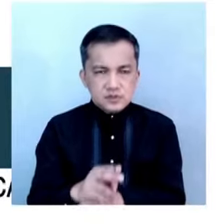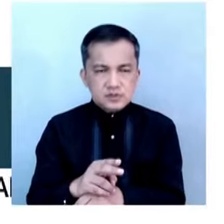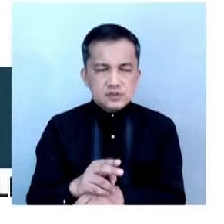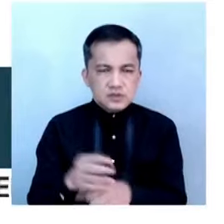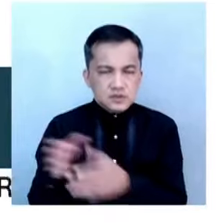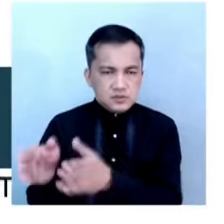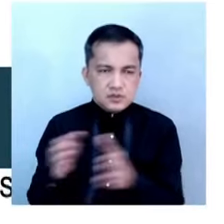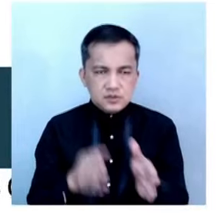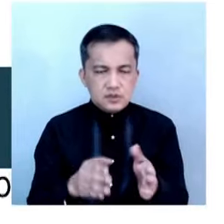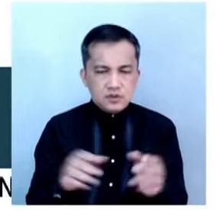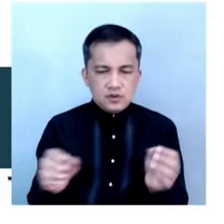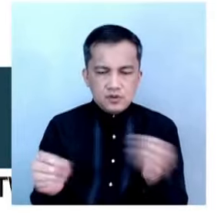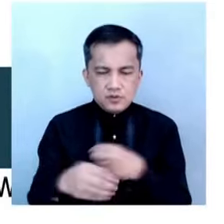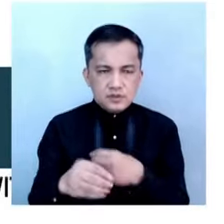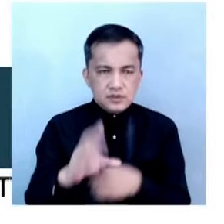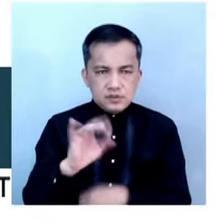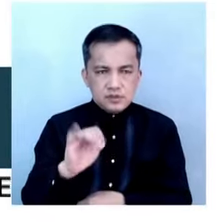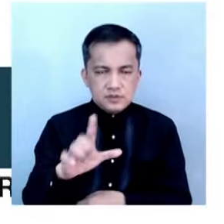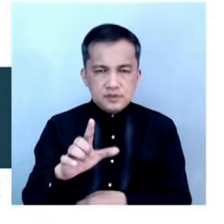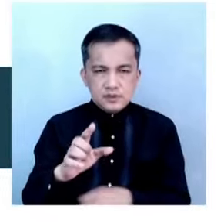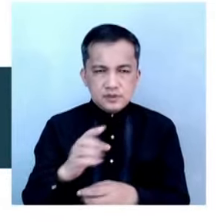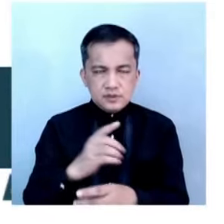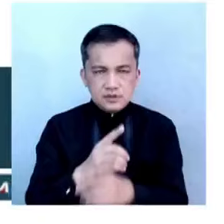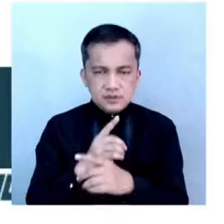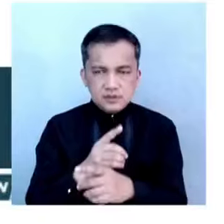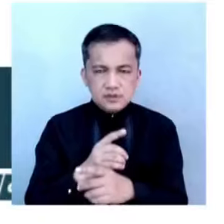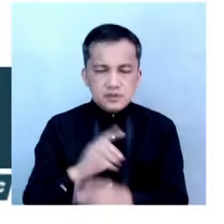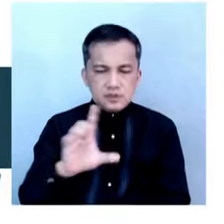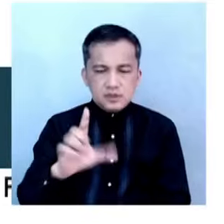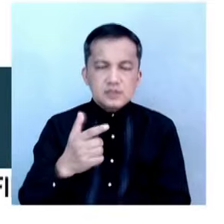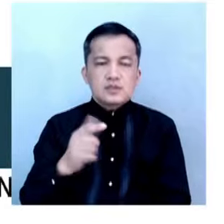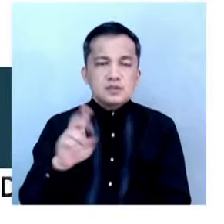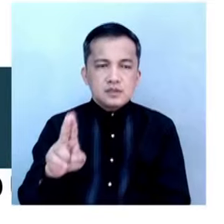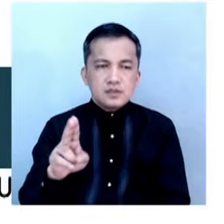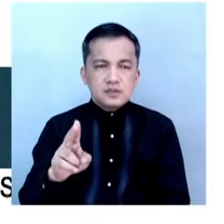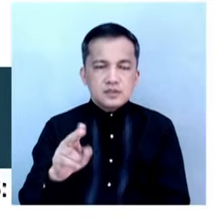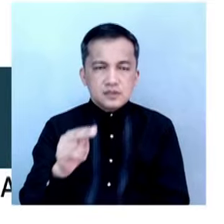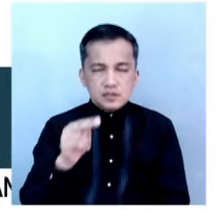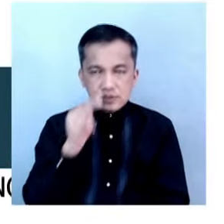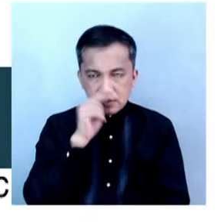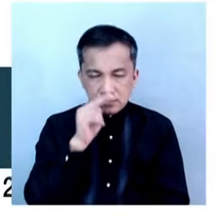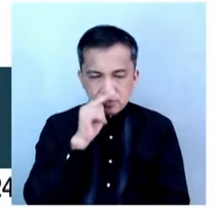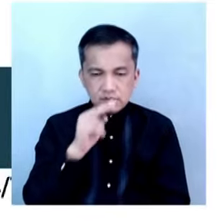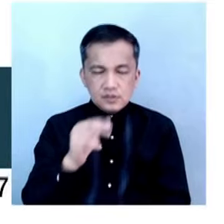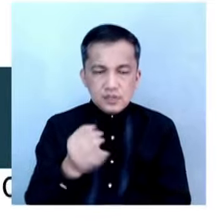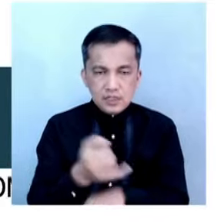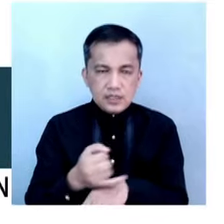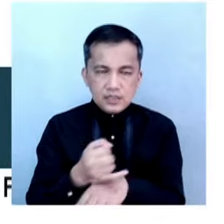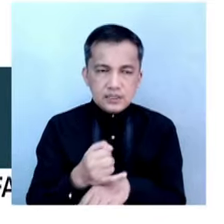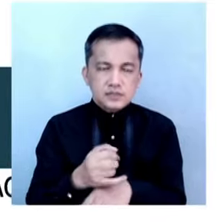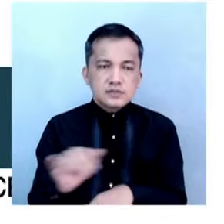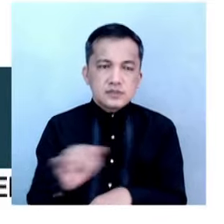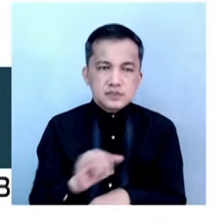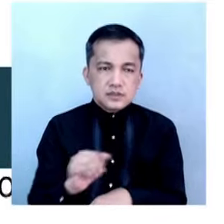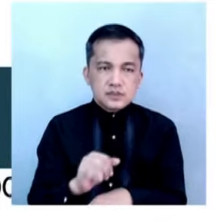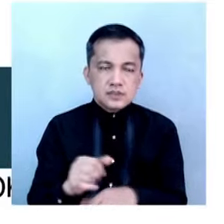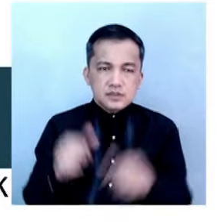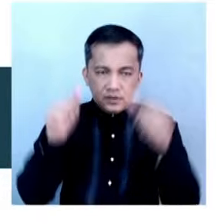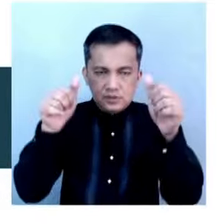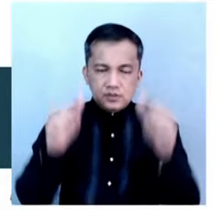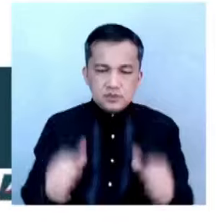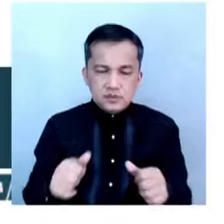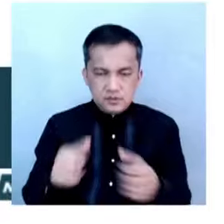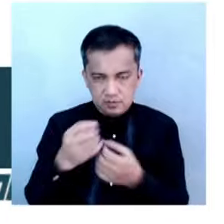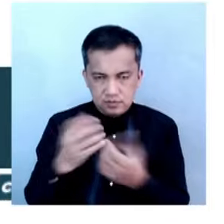Defense, yung partners po natin, mga local government units sa Negros Island, as well as nakapost po ito sa ating mga